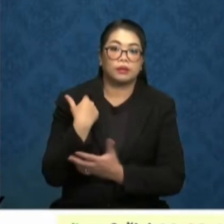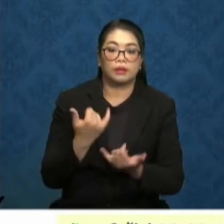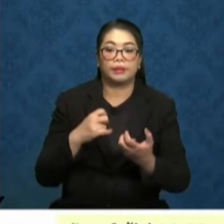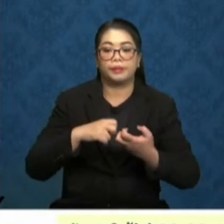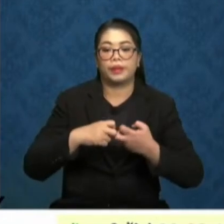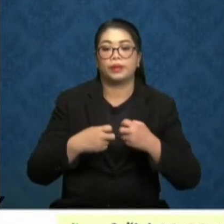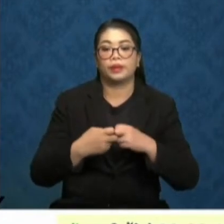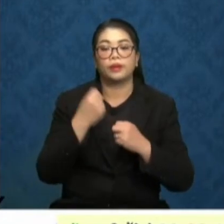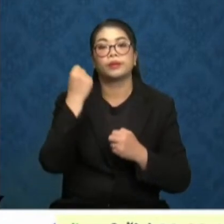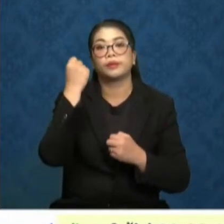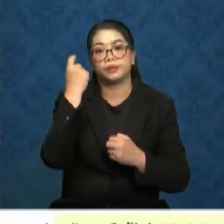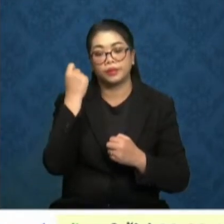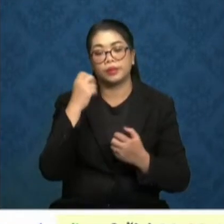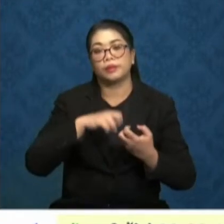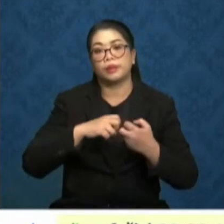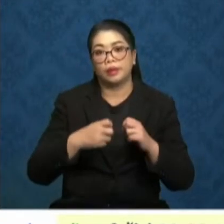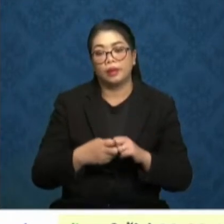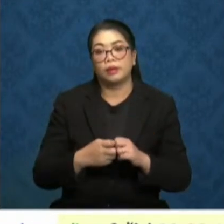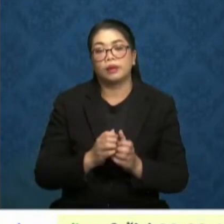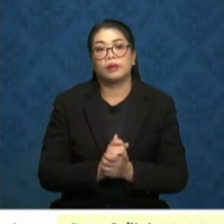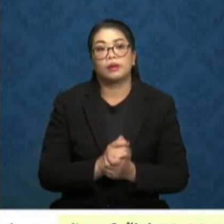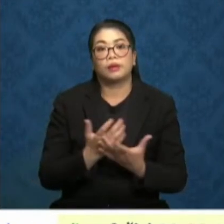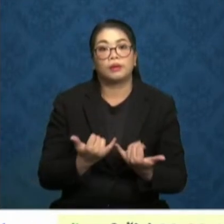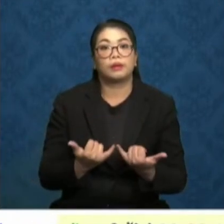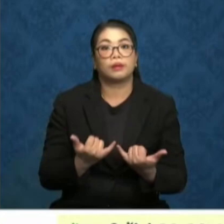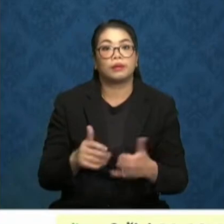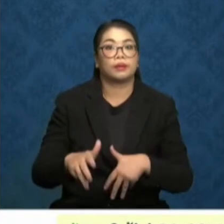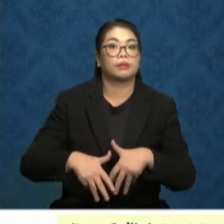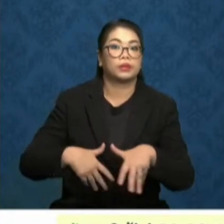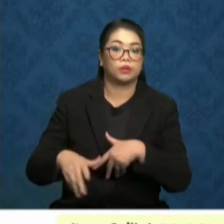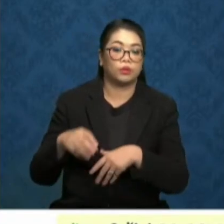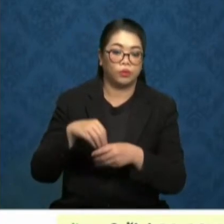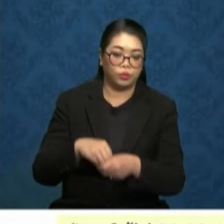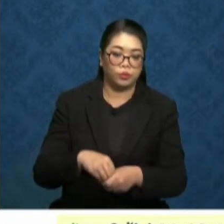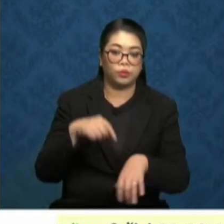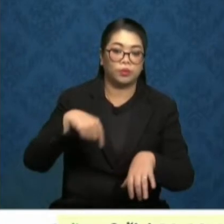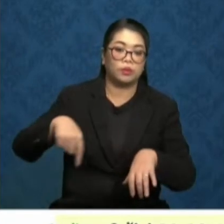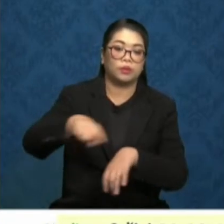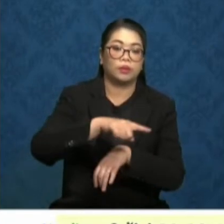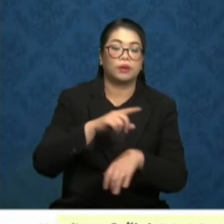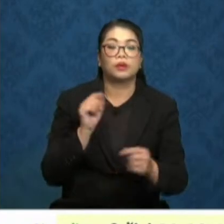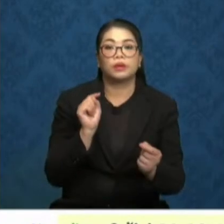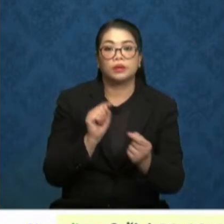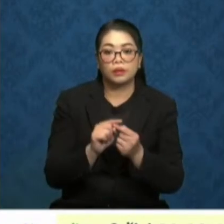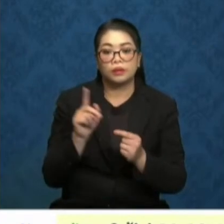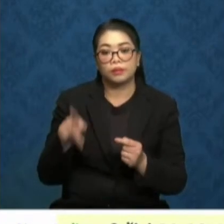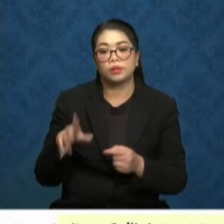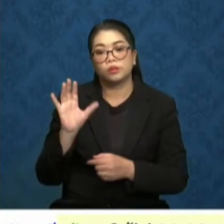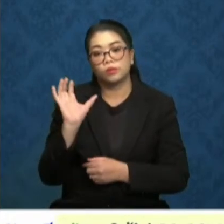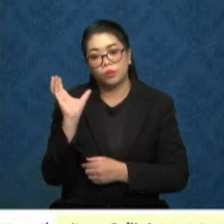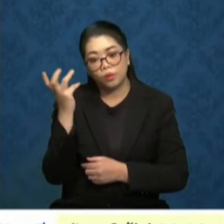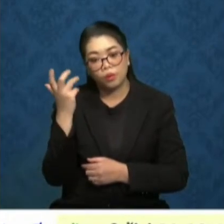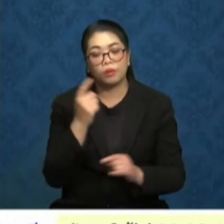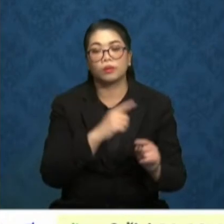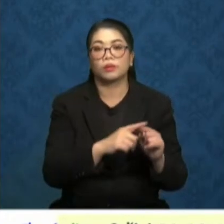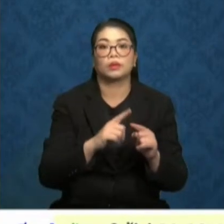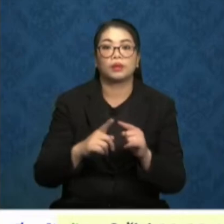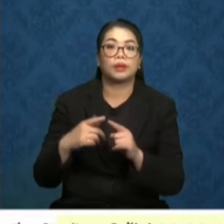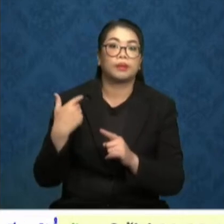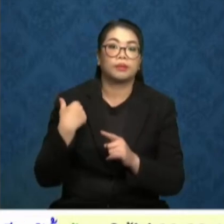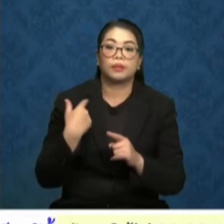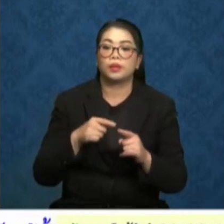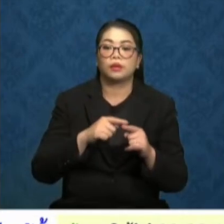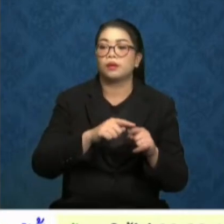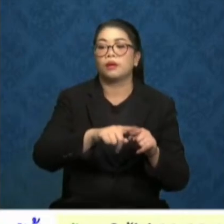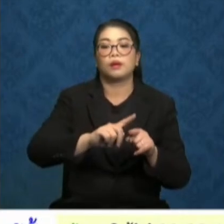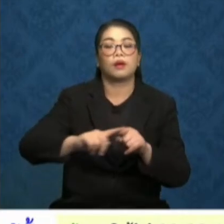ปญหานี้ว่าวัี้พี่นไมจะชนทอยู่ใพนที่ต่างๆเห่านี้ไมใช่เพระที่พสนโฮกอย่างเดยวนะครับยัมอีก